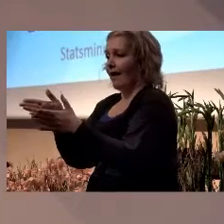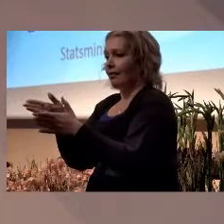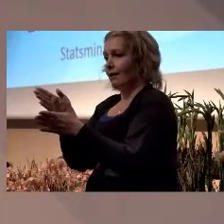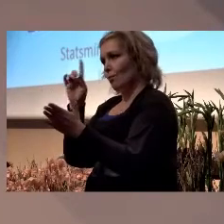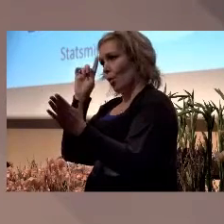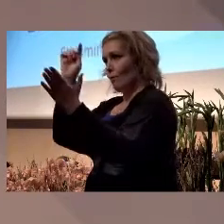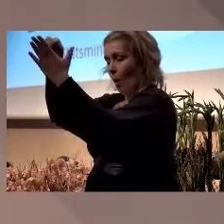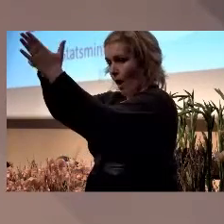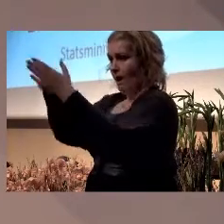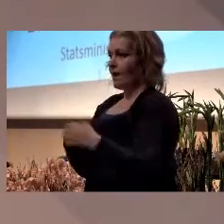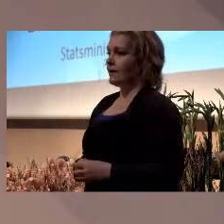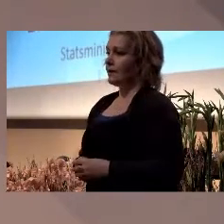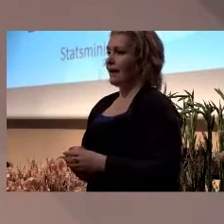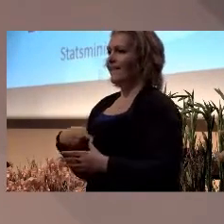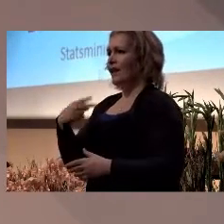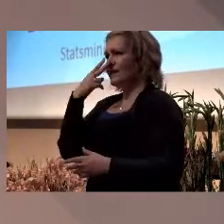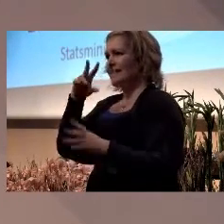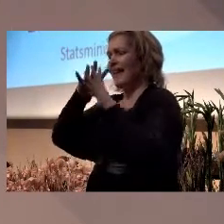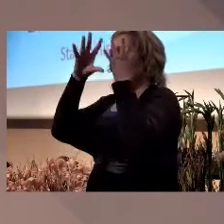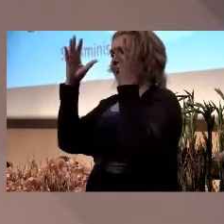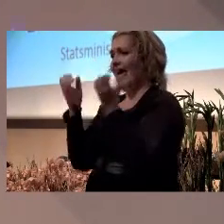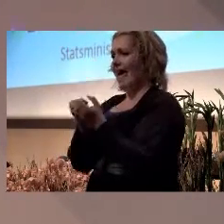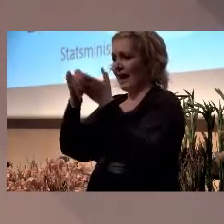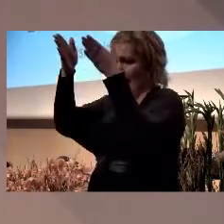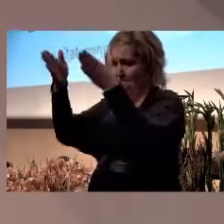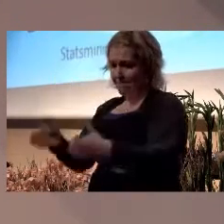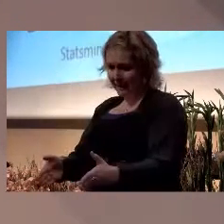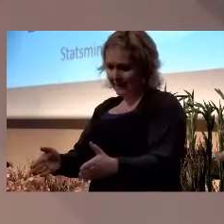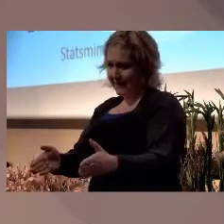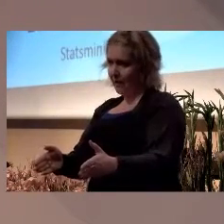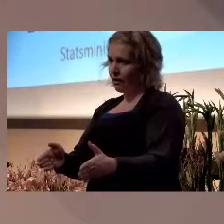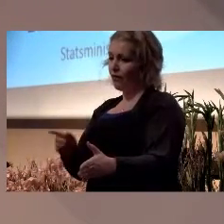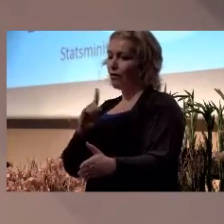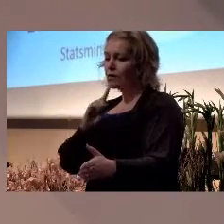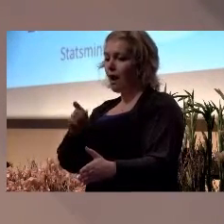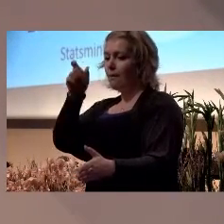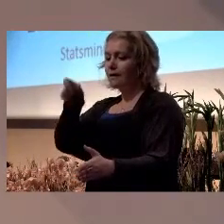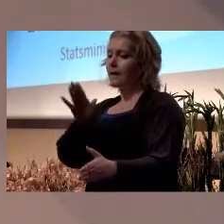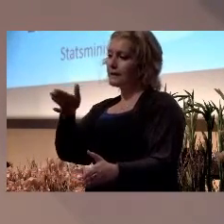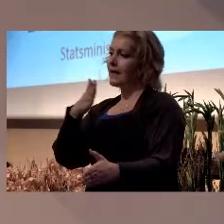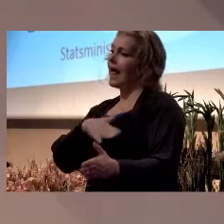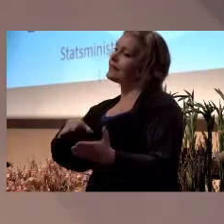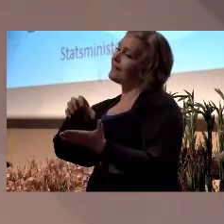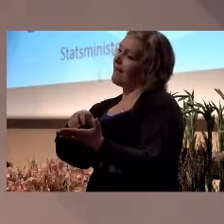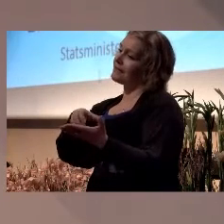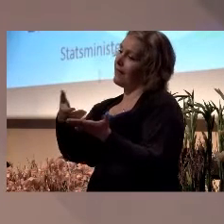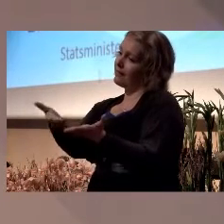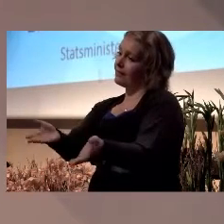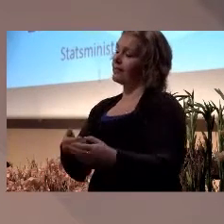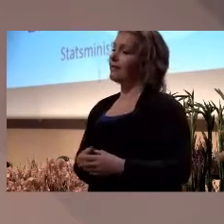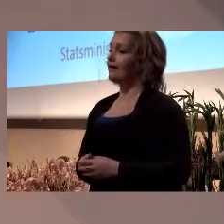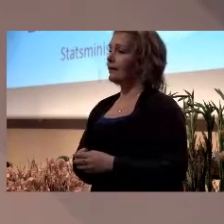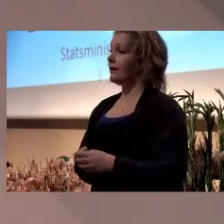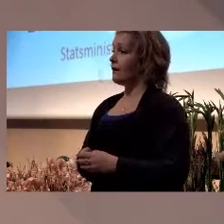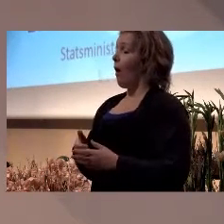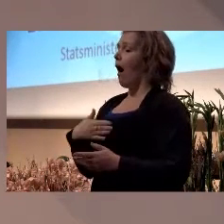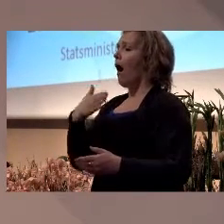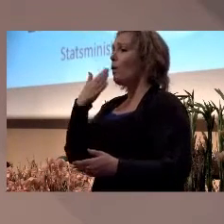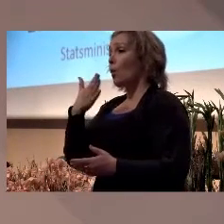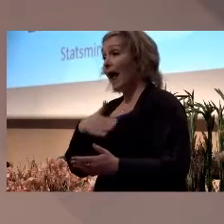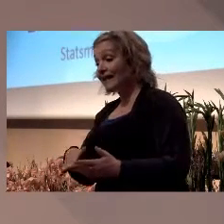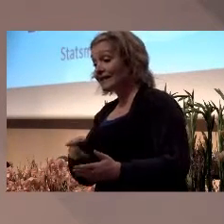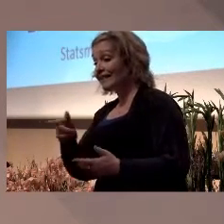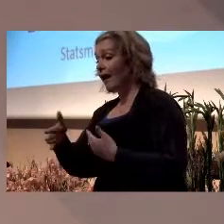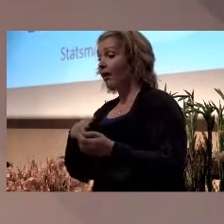målet. Vi må se hele mennesket, skal vi skape pasientenes helsevesen. Å ha god